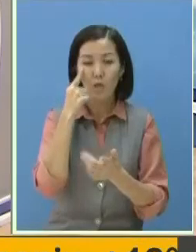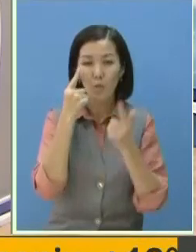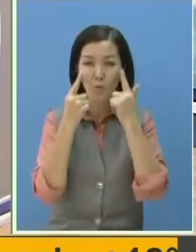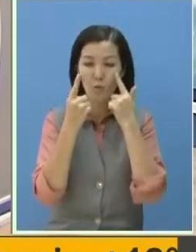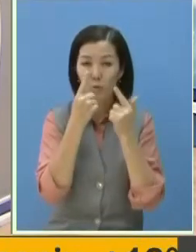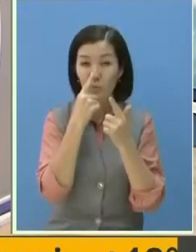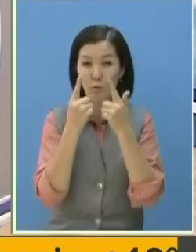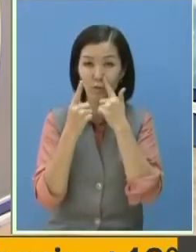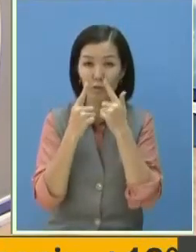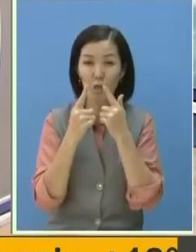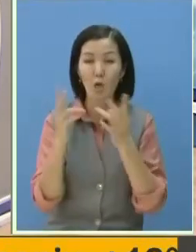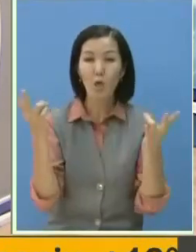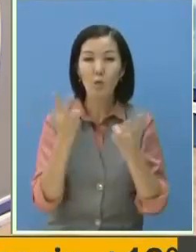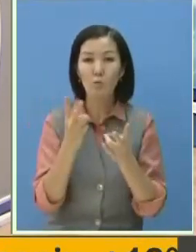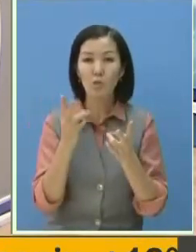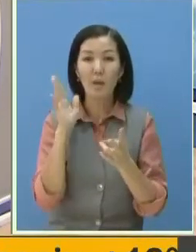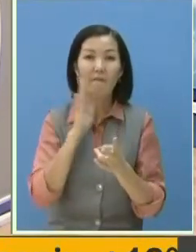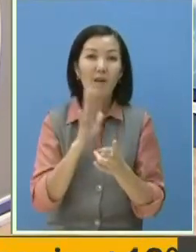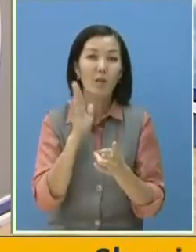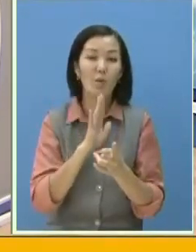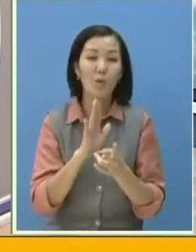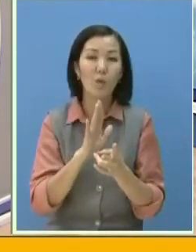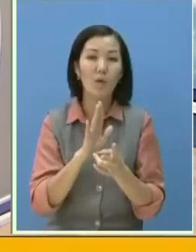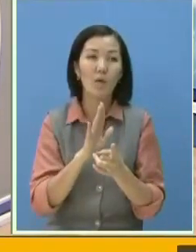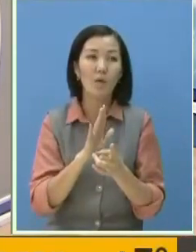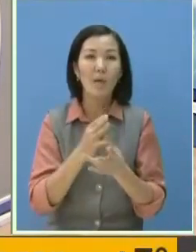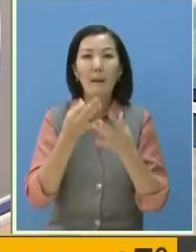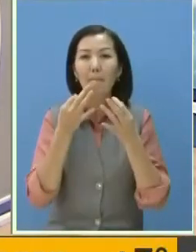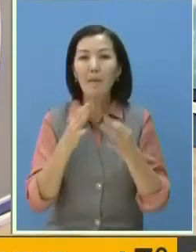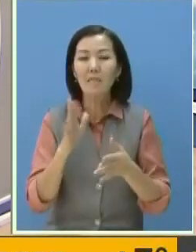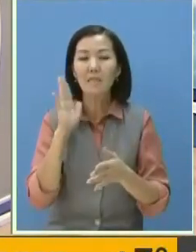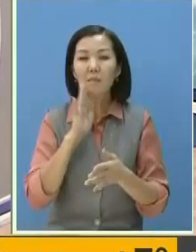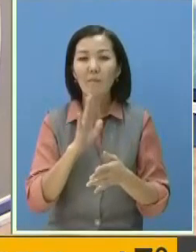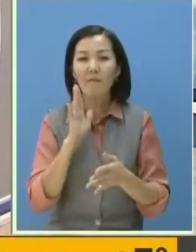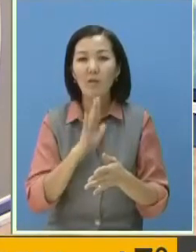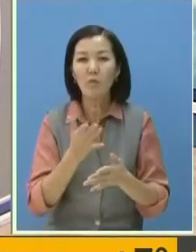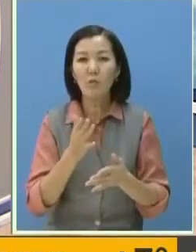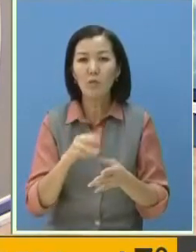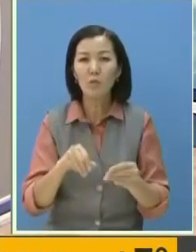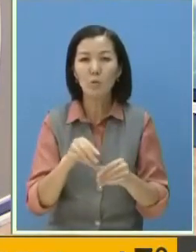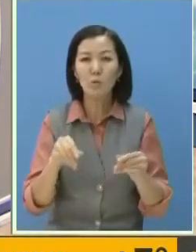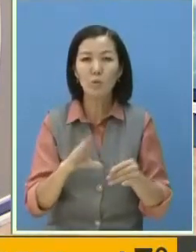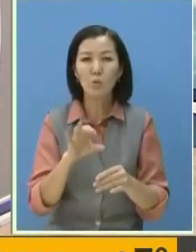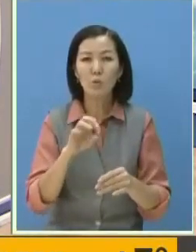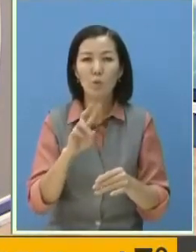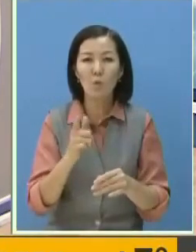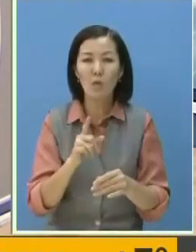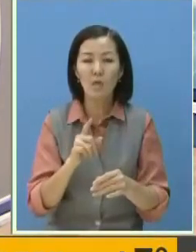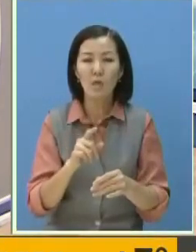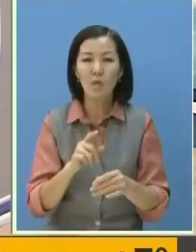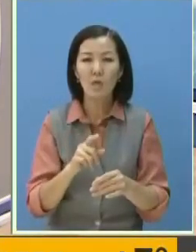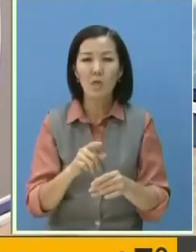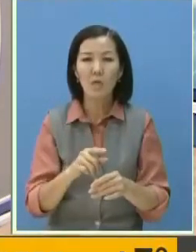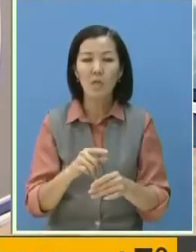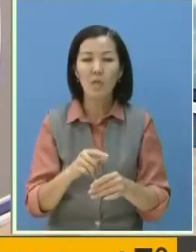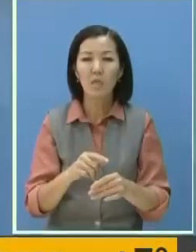слизистые, глаз промывать. Чем? Хотя бы простым содовым раствором. Угу. Вот, как обычно мы промываем же